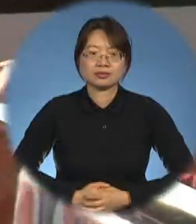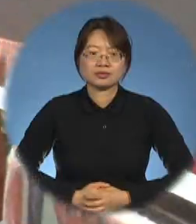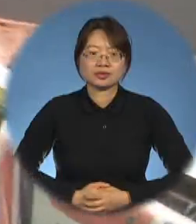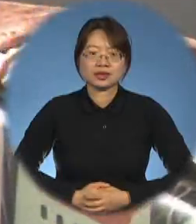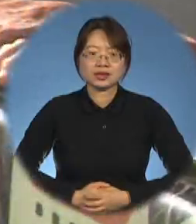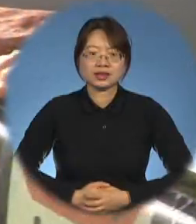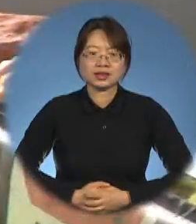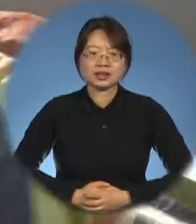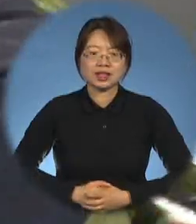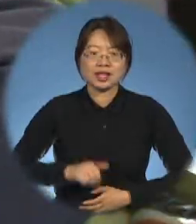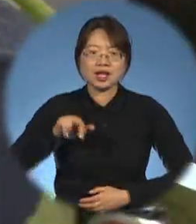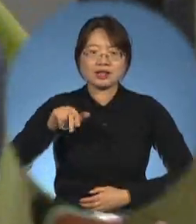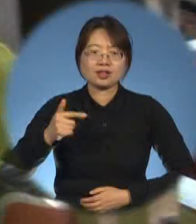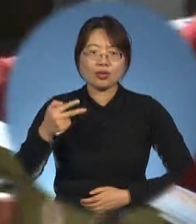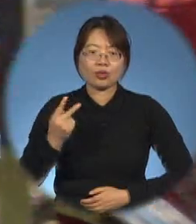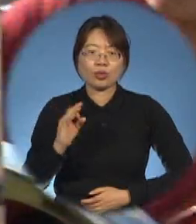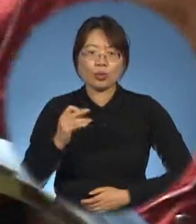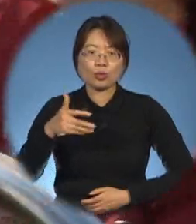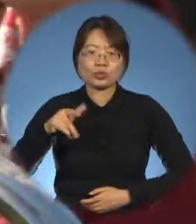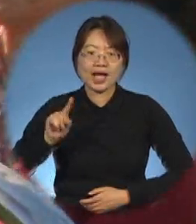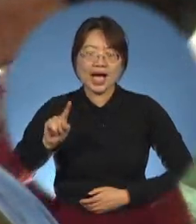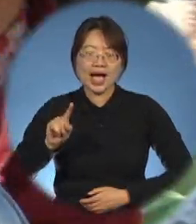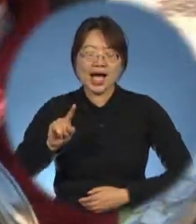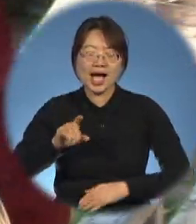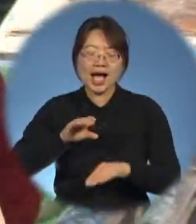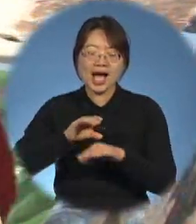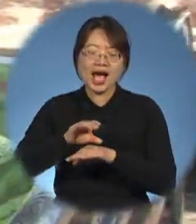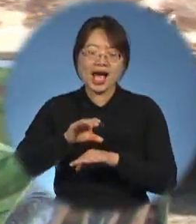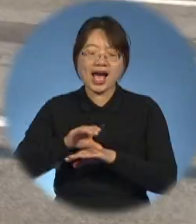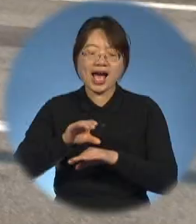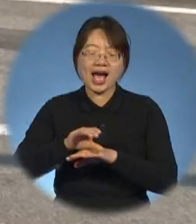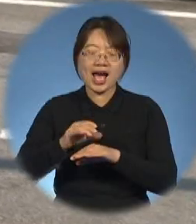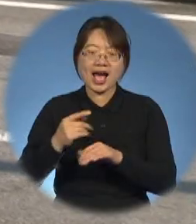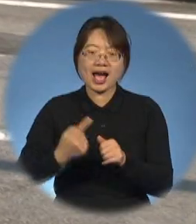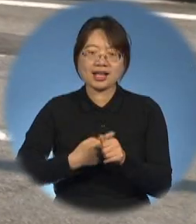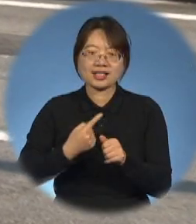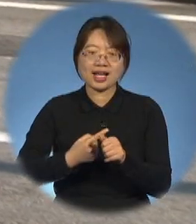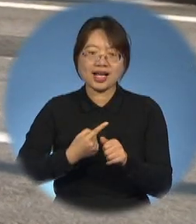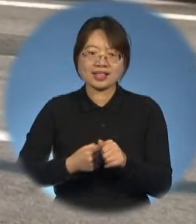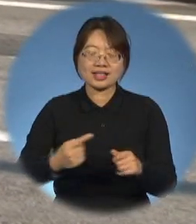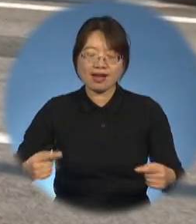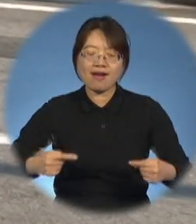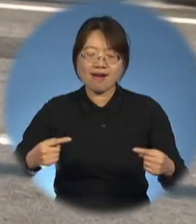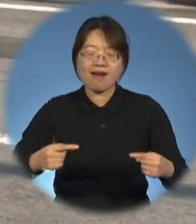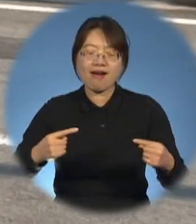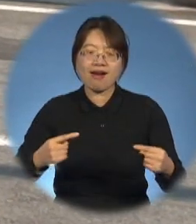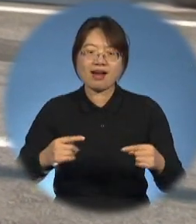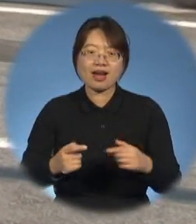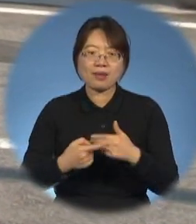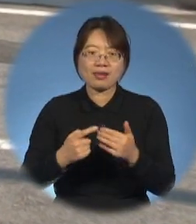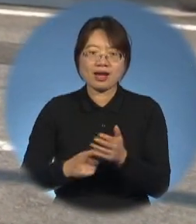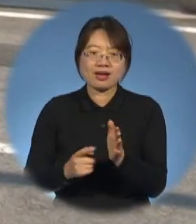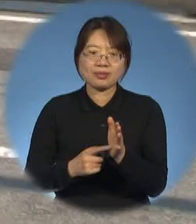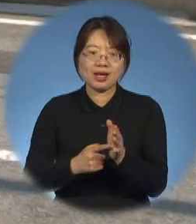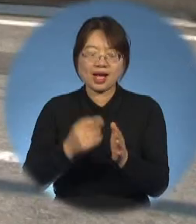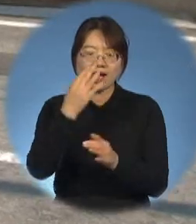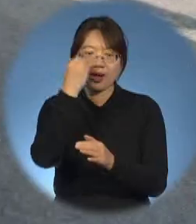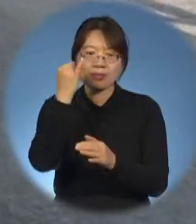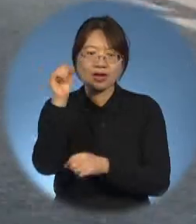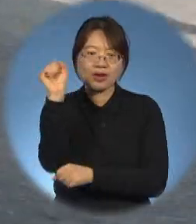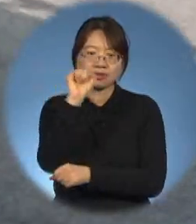전동차 그런 전동 패 전동차 칸타타 4 마음 급한 할머니의